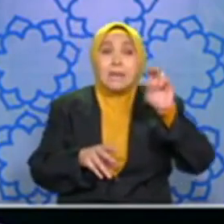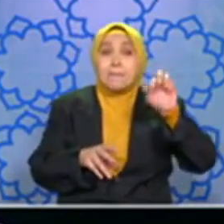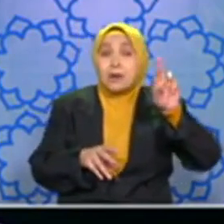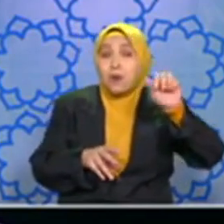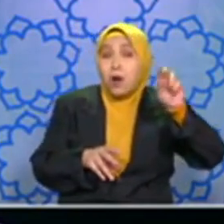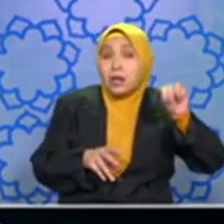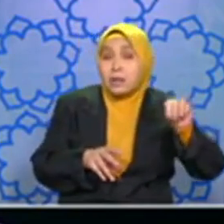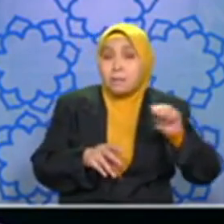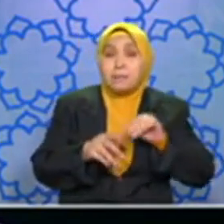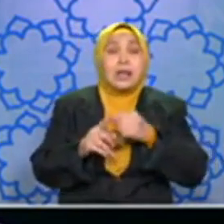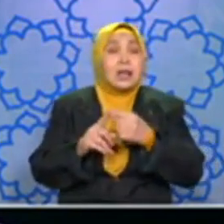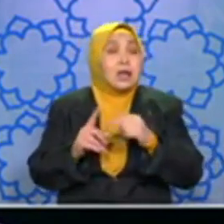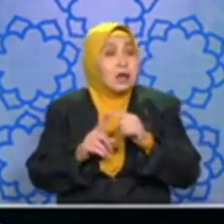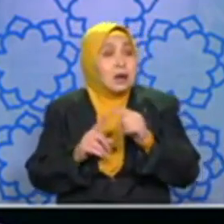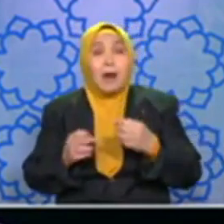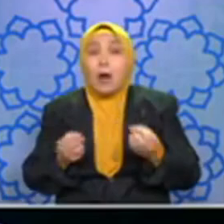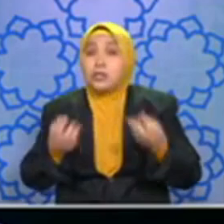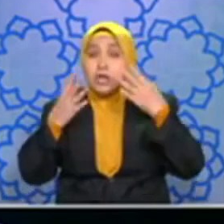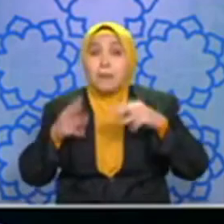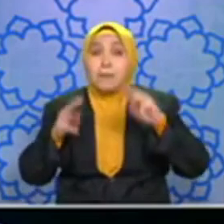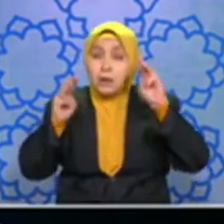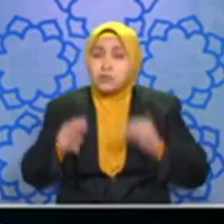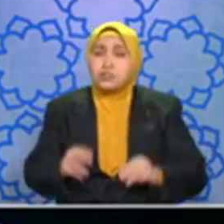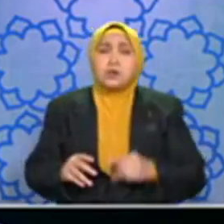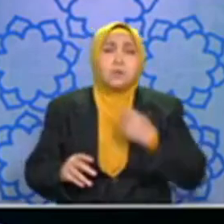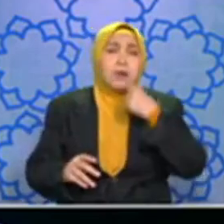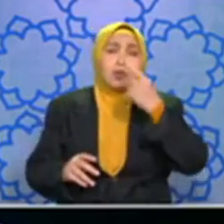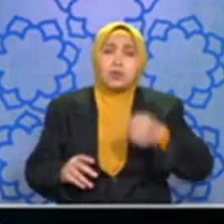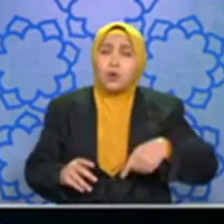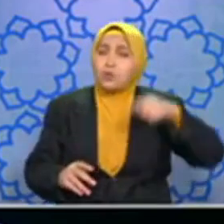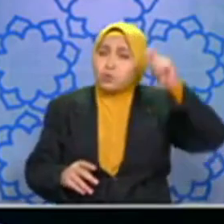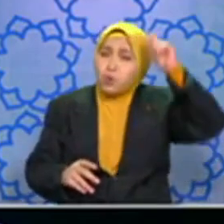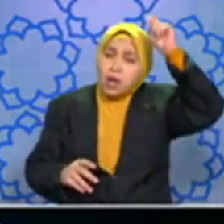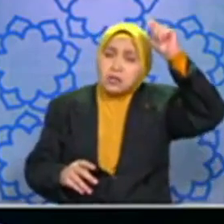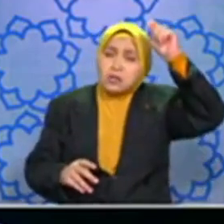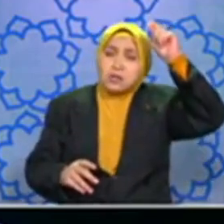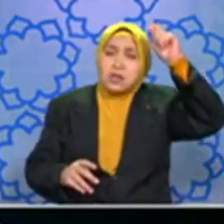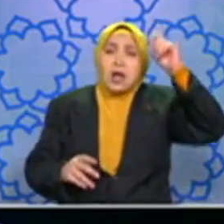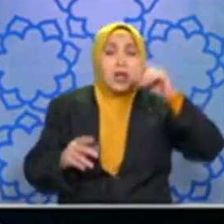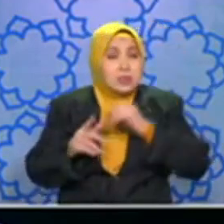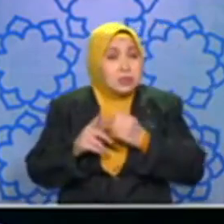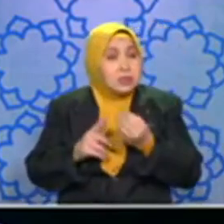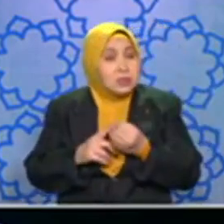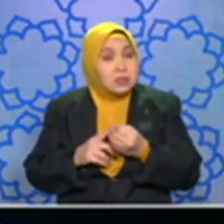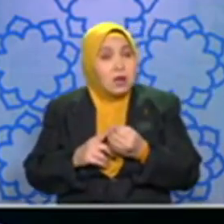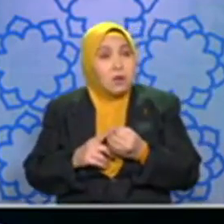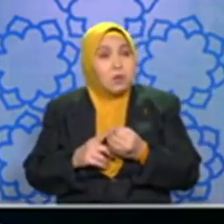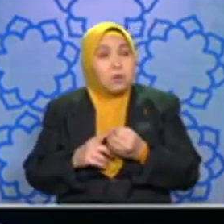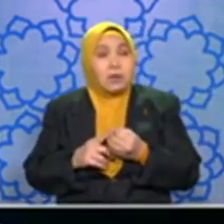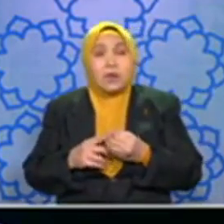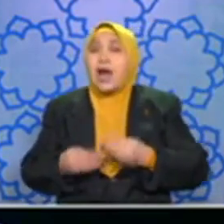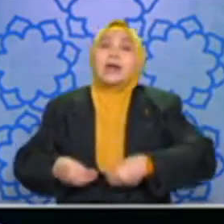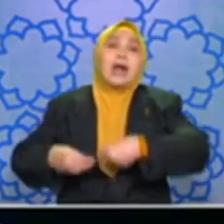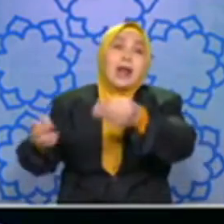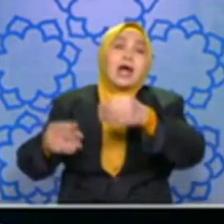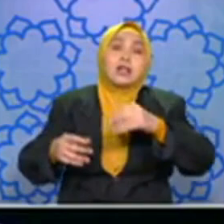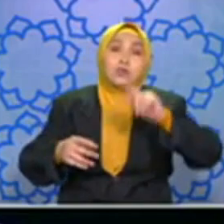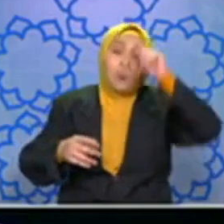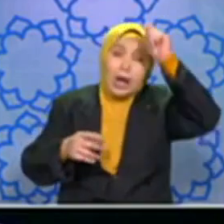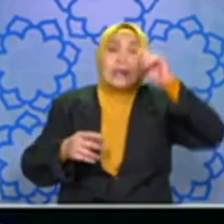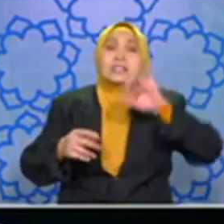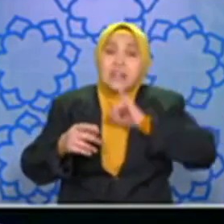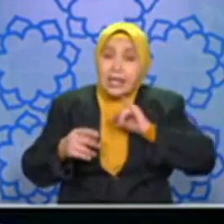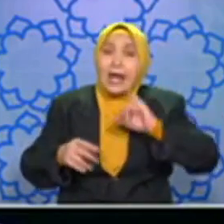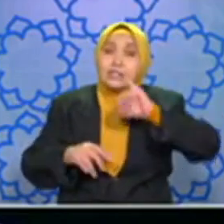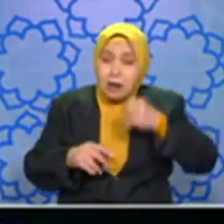ramai manusia ni kata Tuhan ni ambil anak perempuan jelah kan, ataupun nahlah Tuhan waktu hari Jumaat saya bersama